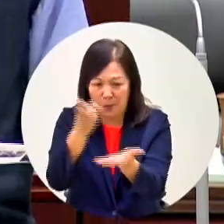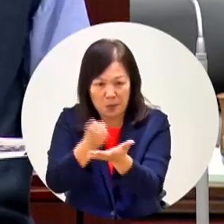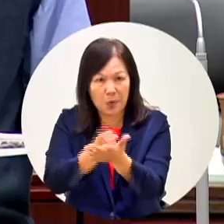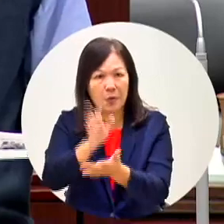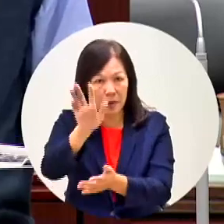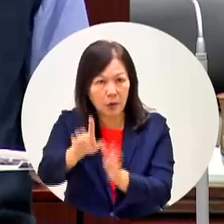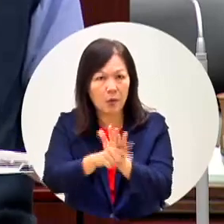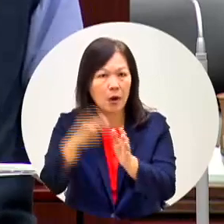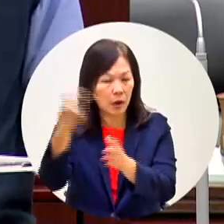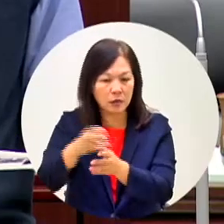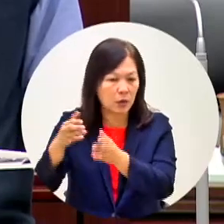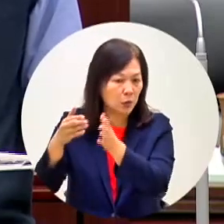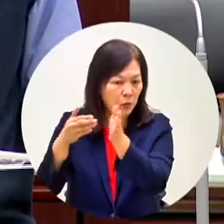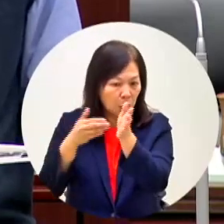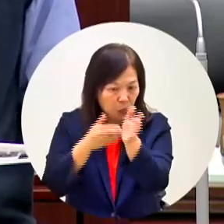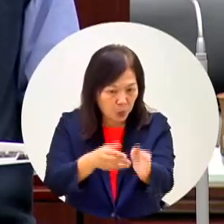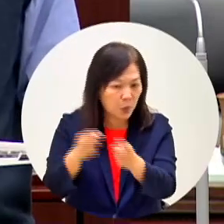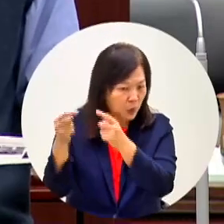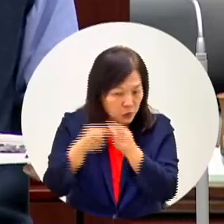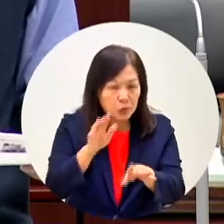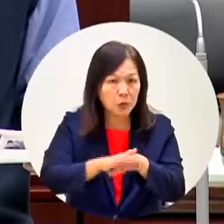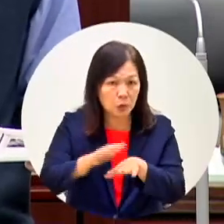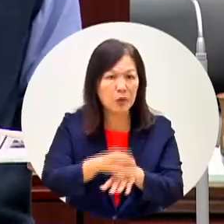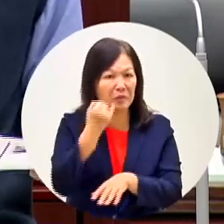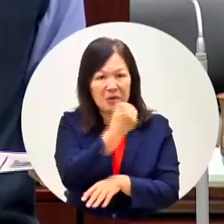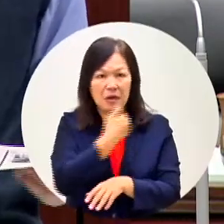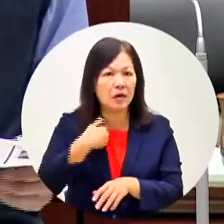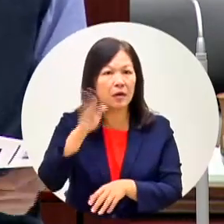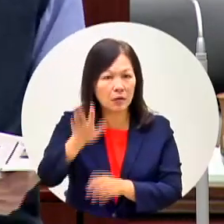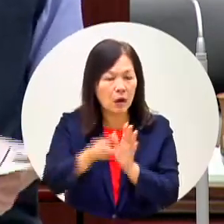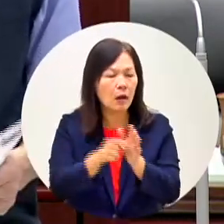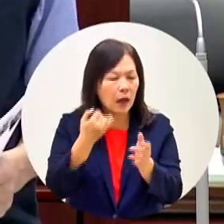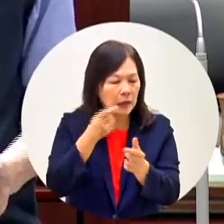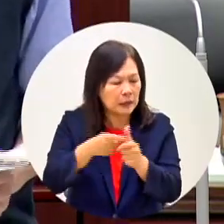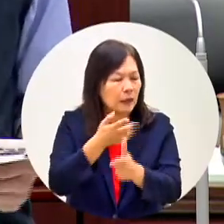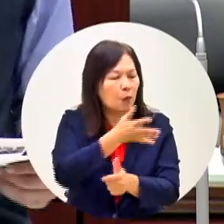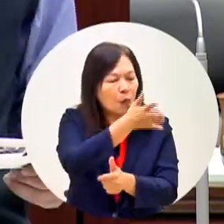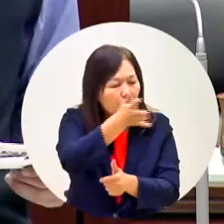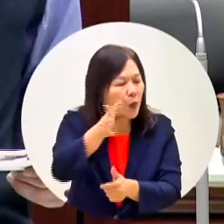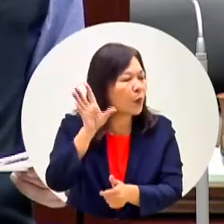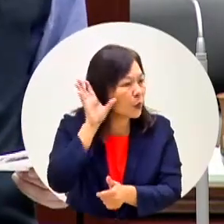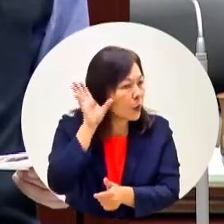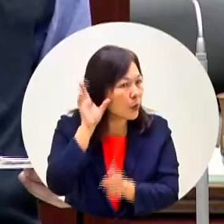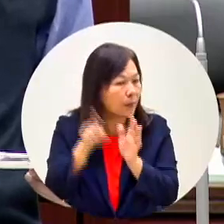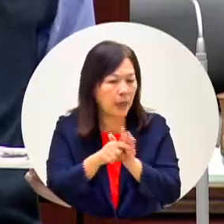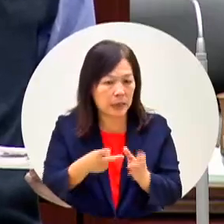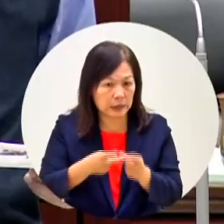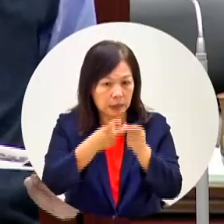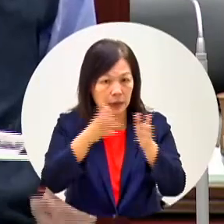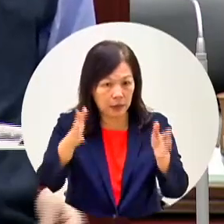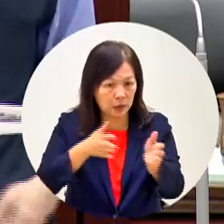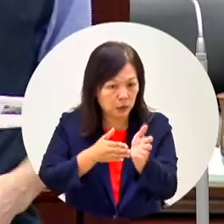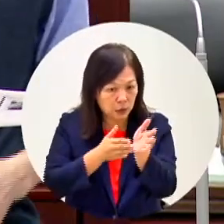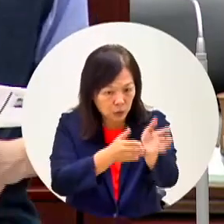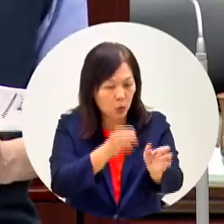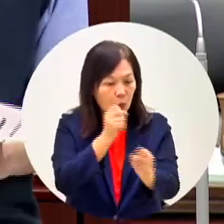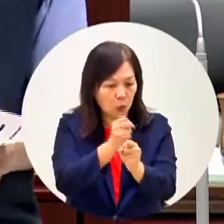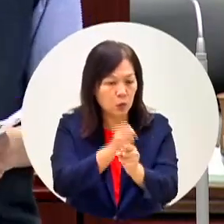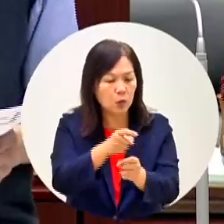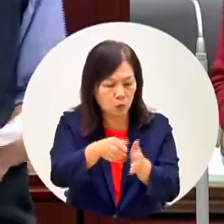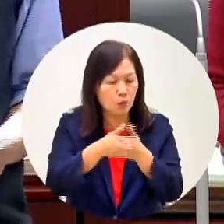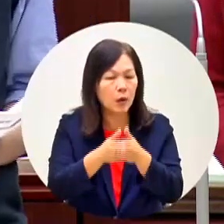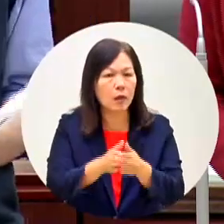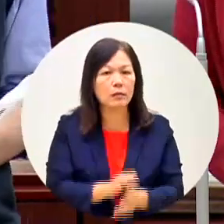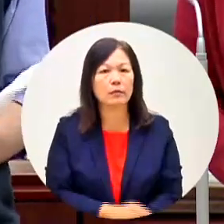能。但是显然倾听民意是我们针对二阶段轻轨我们必须要做的事情，也跟你报告日本中小